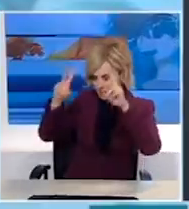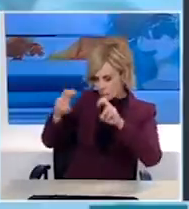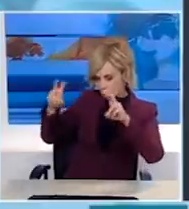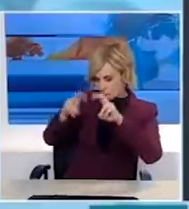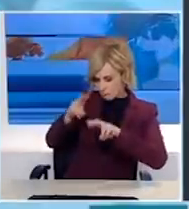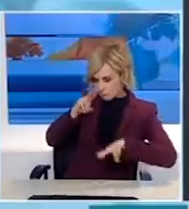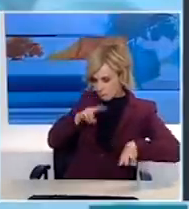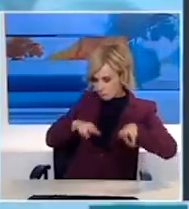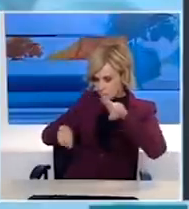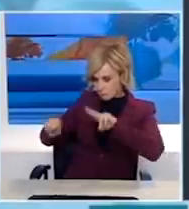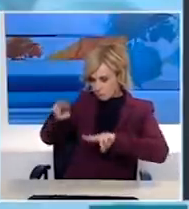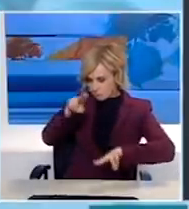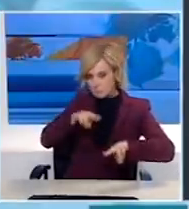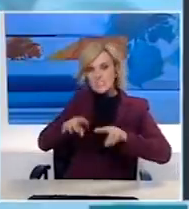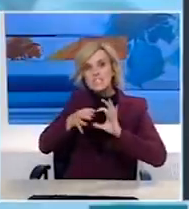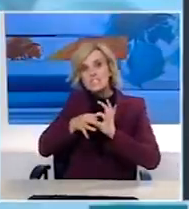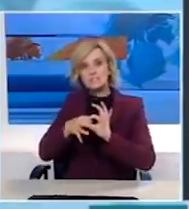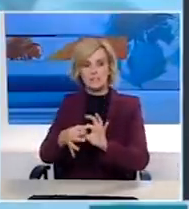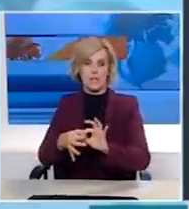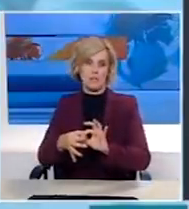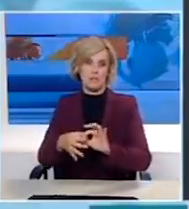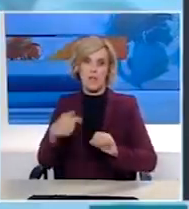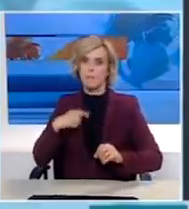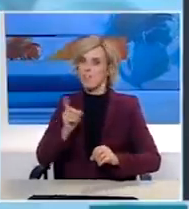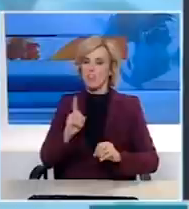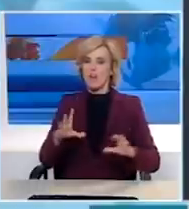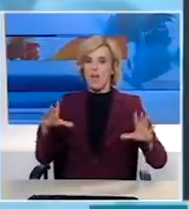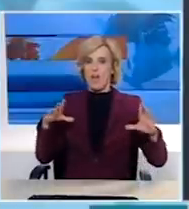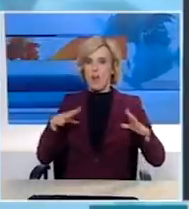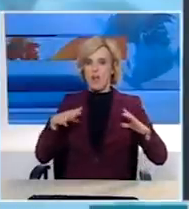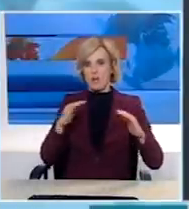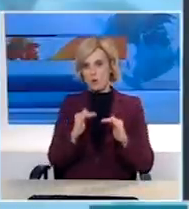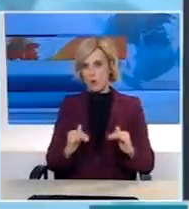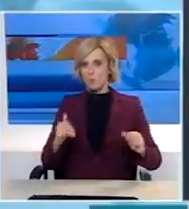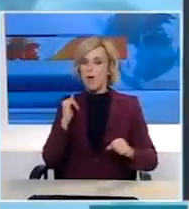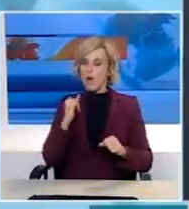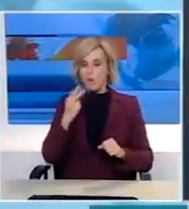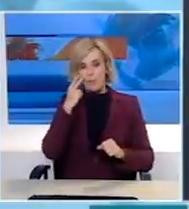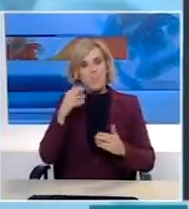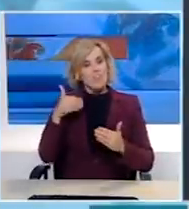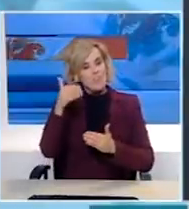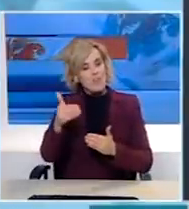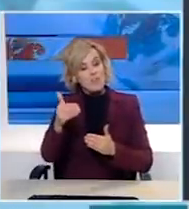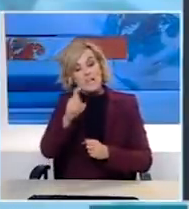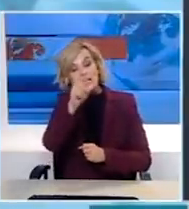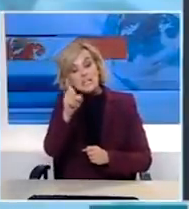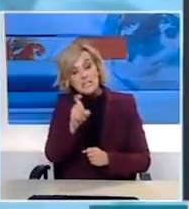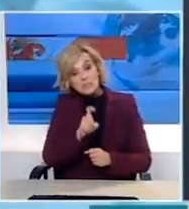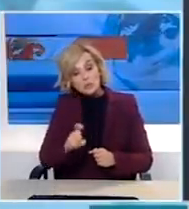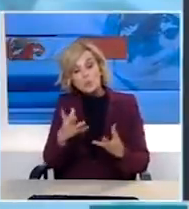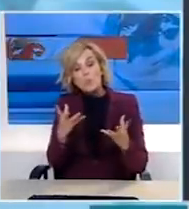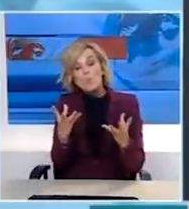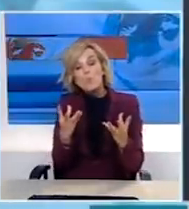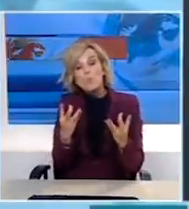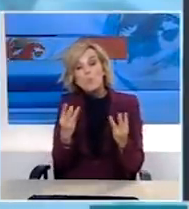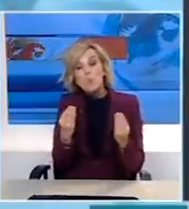οποίους μπορεί να υπάρξει μεγαλύτερη διασπορά του ιού, και δεν έχουμε ζήσει ακόμα καταστάσεις άσχημες. θεωρώ ότι θα είναι πάρα